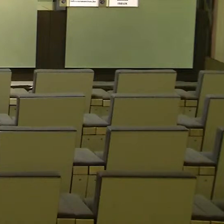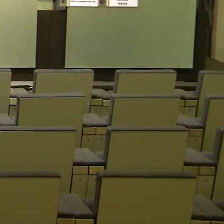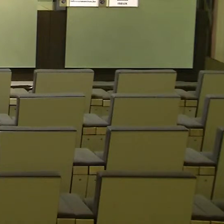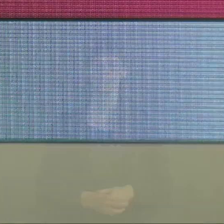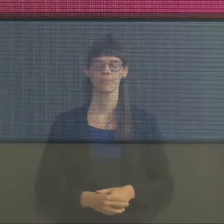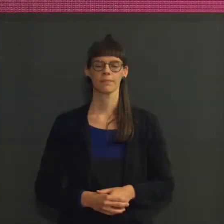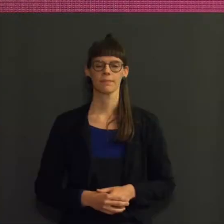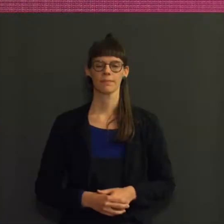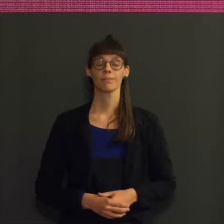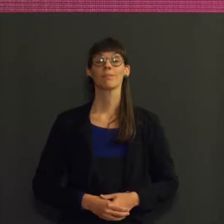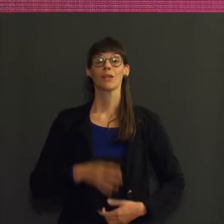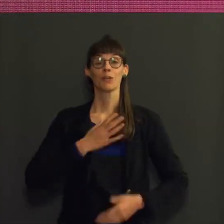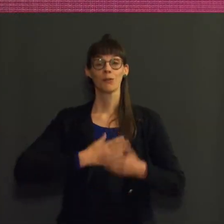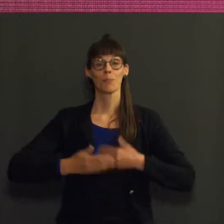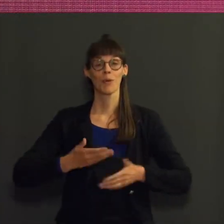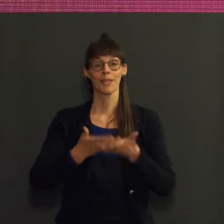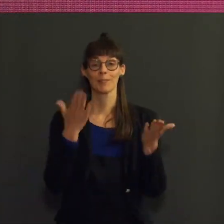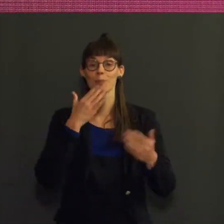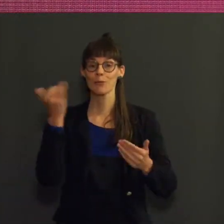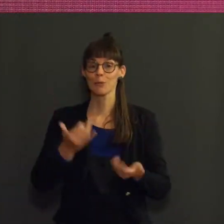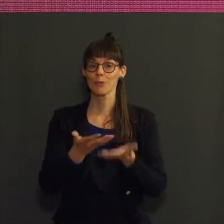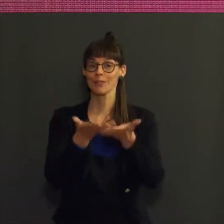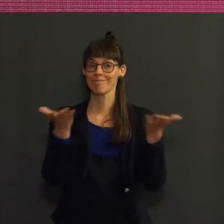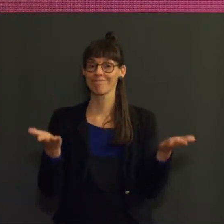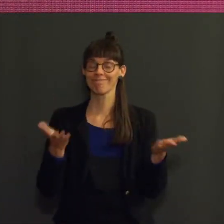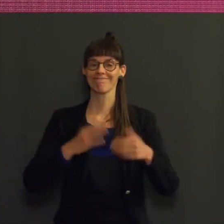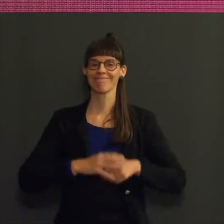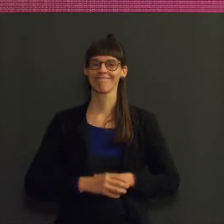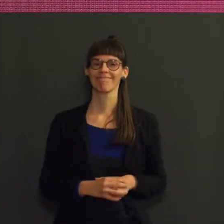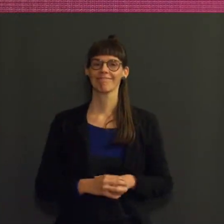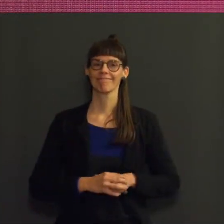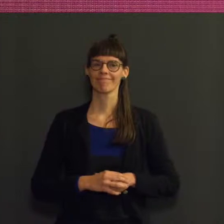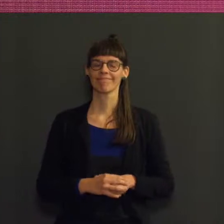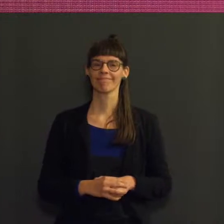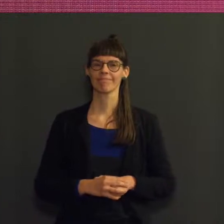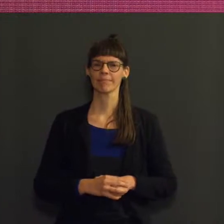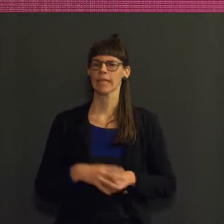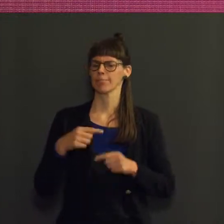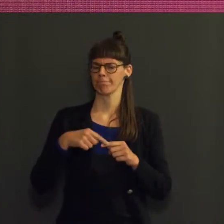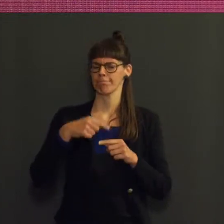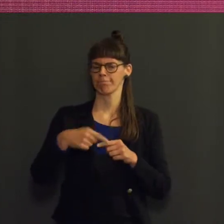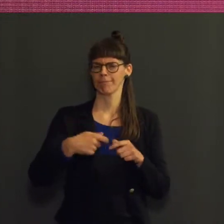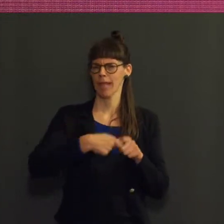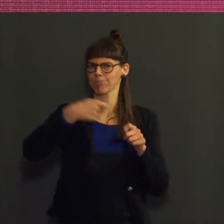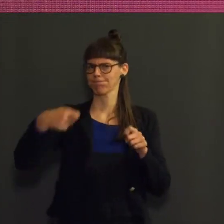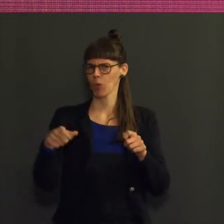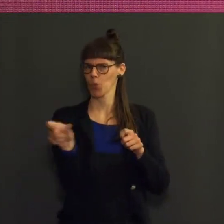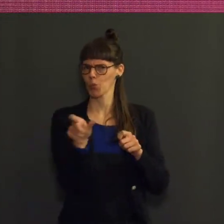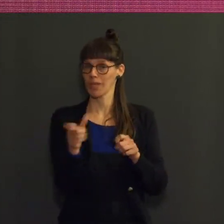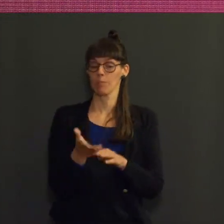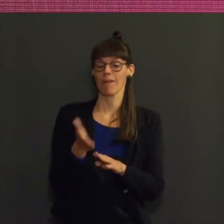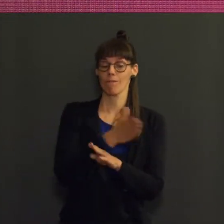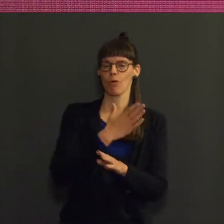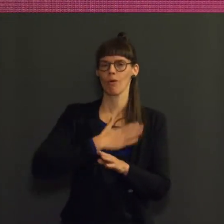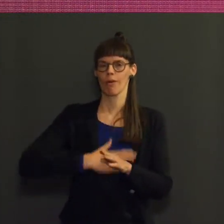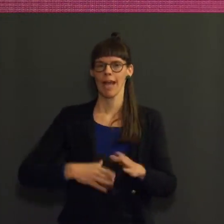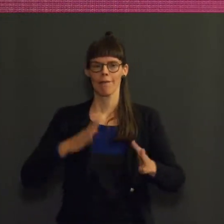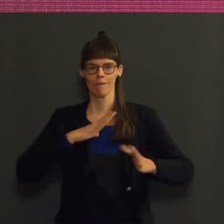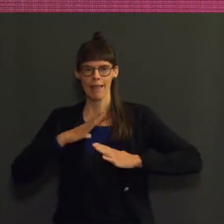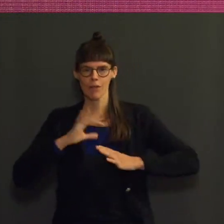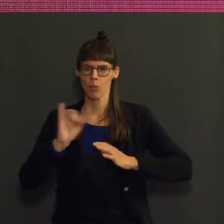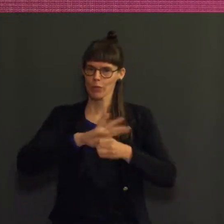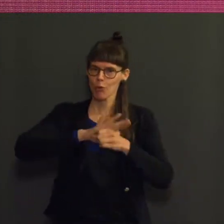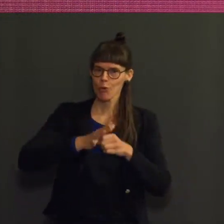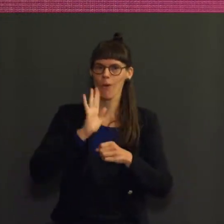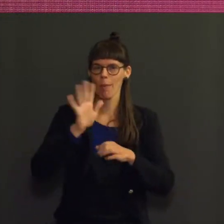Goedemorgen, bonjour à tous. Ook aan het begin van dit verlengd weekend geven we u graag nog een stand van zaken mee van de